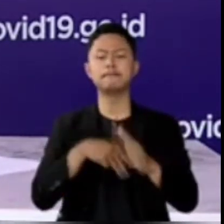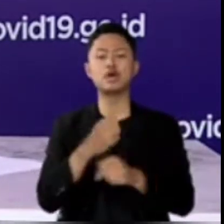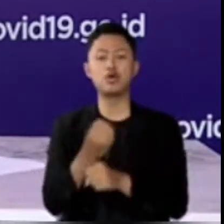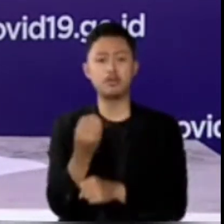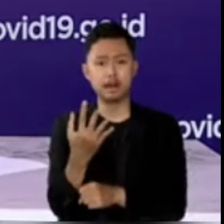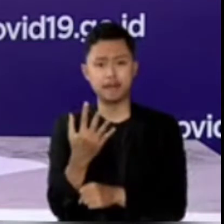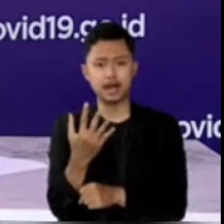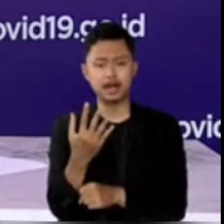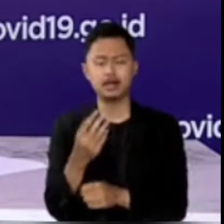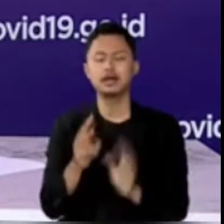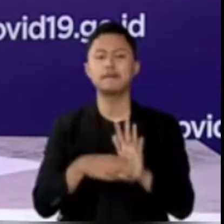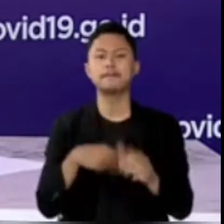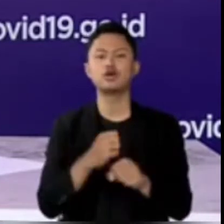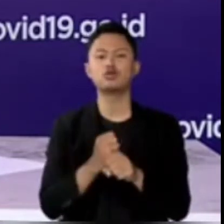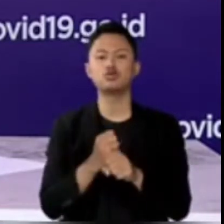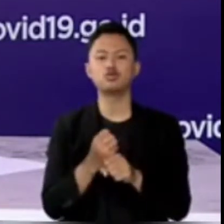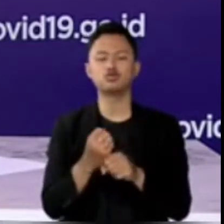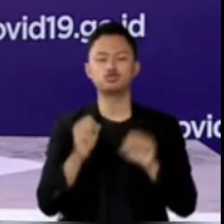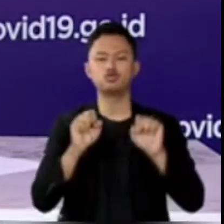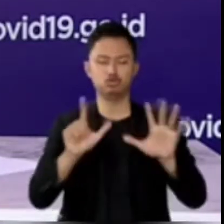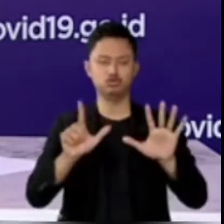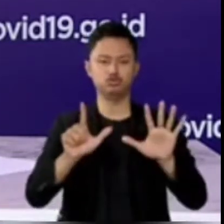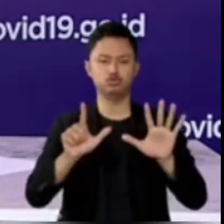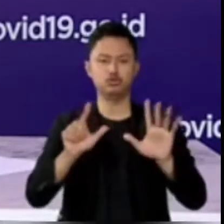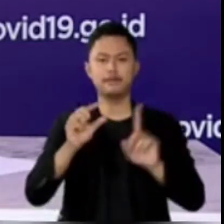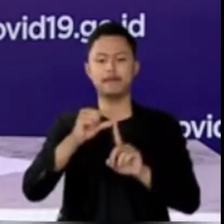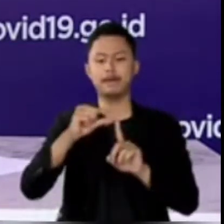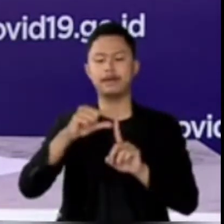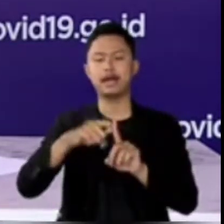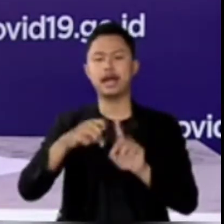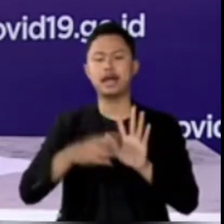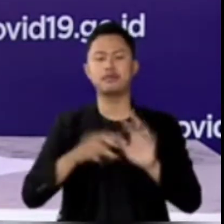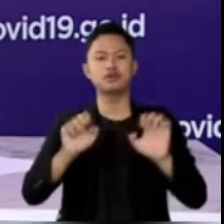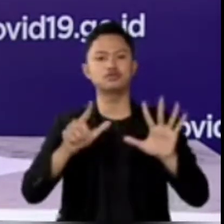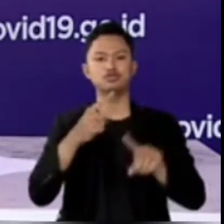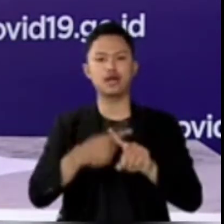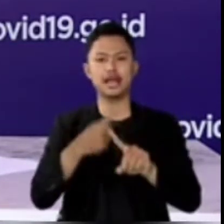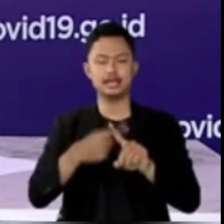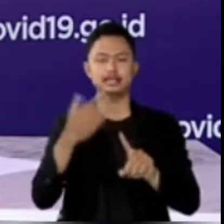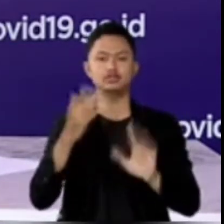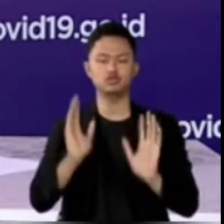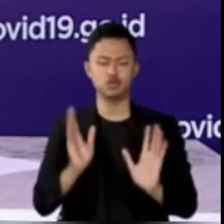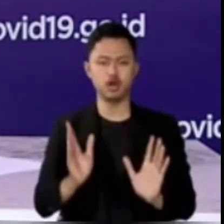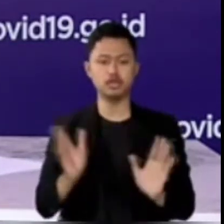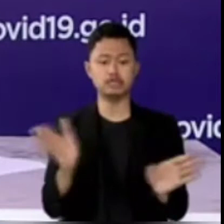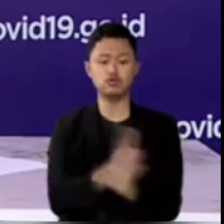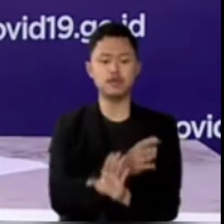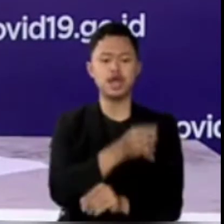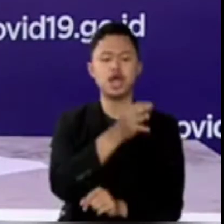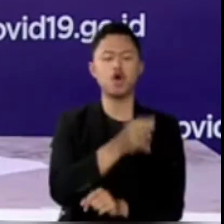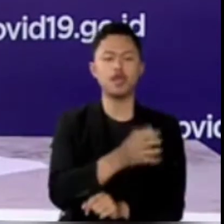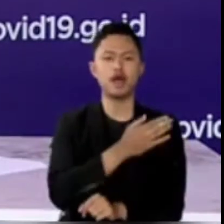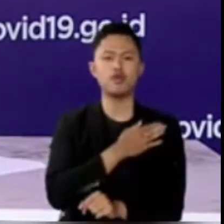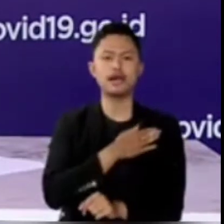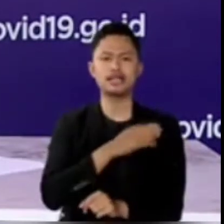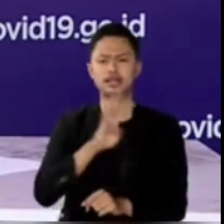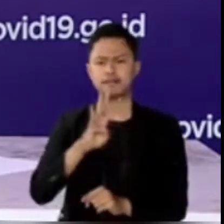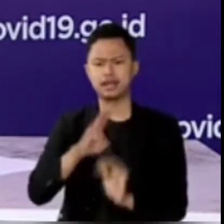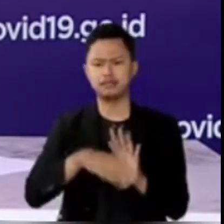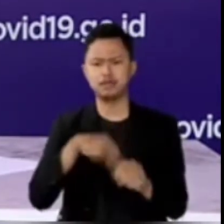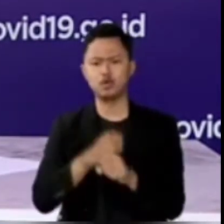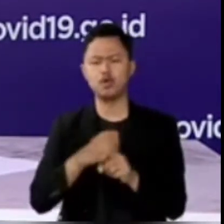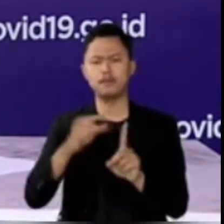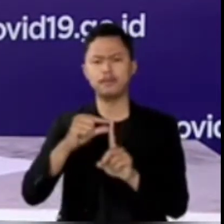kecil, namun seharusnya kasus sembuh baru harus dapat terus meningkat jumlahnya setiap minggu, kata Wiku. Menurut